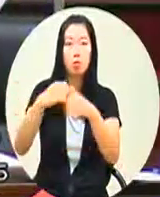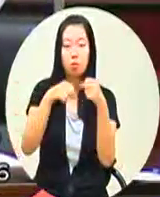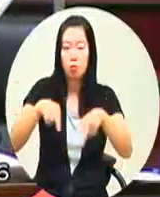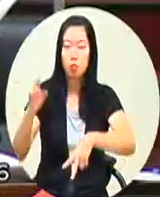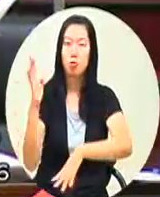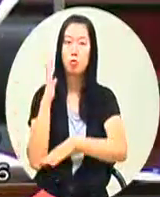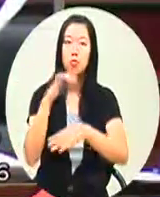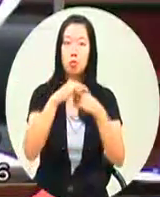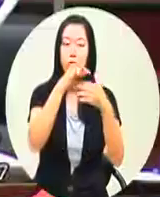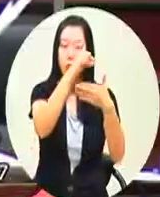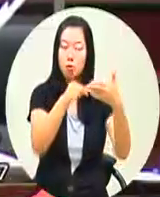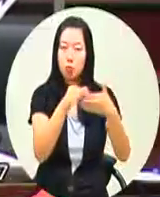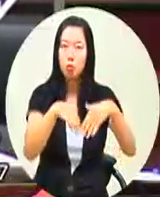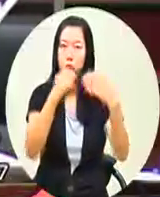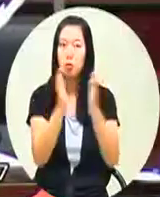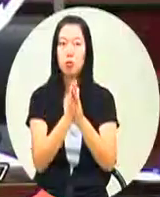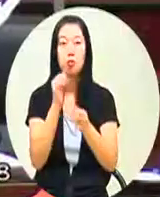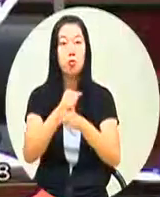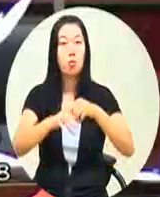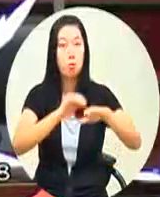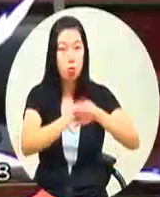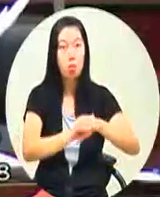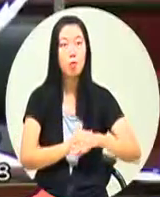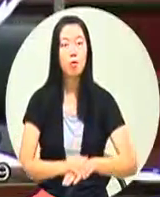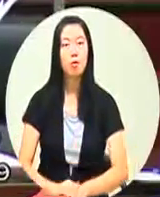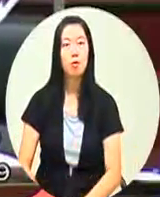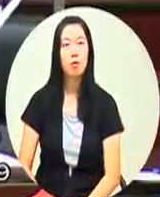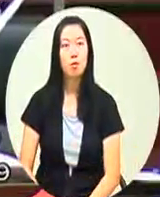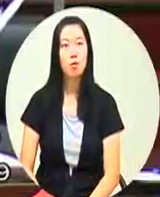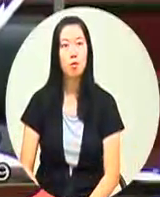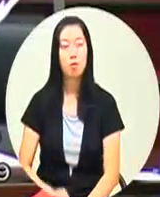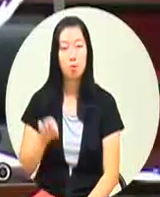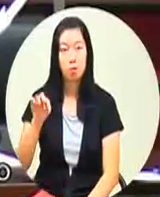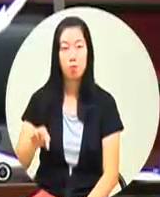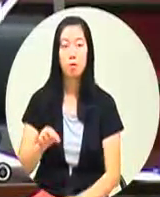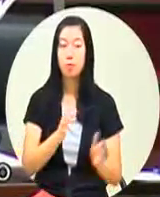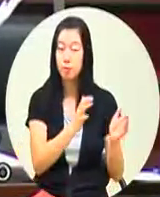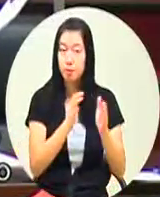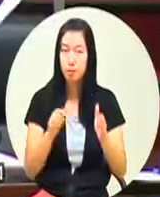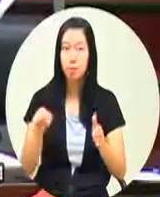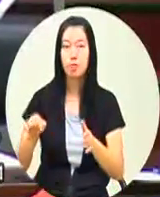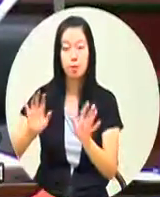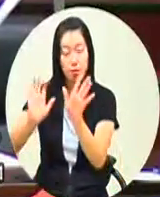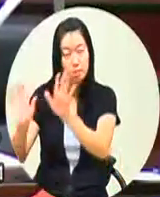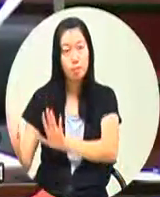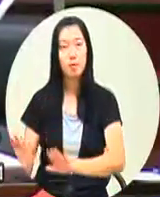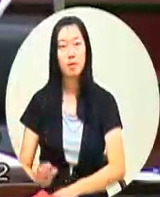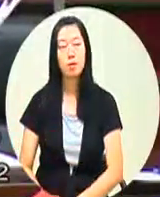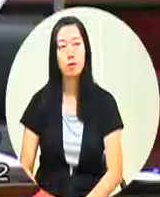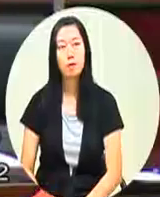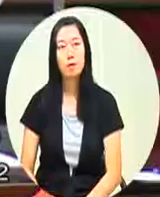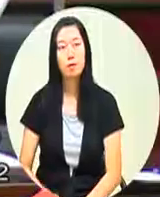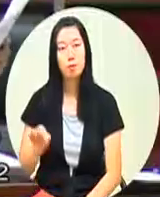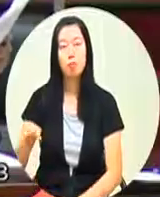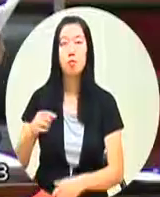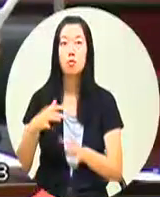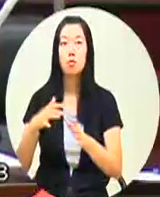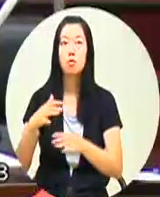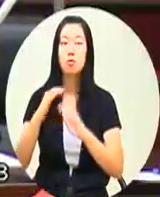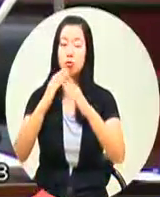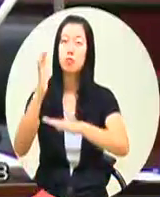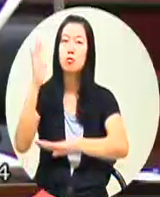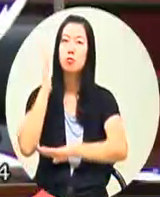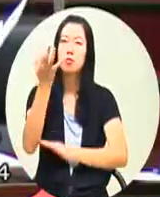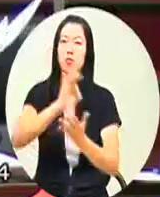成了，那是以法你一定站得住脚。我基本上是讲理跟情，而且就是说呢，市政府不用花很多